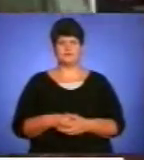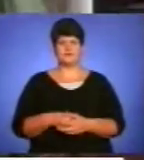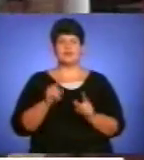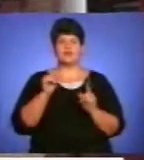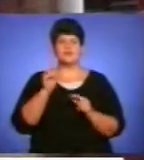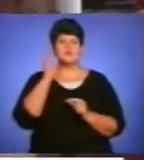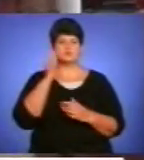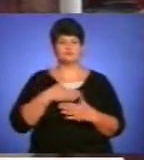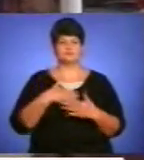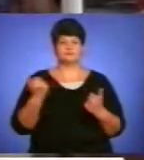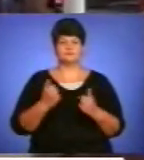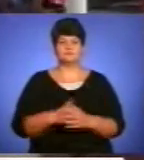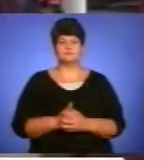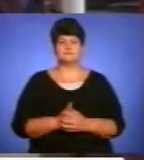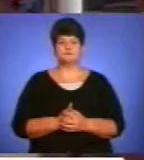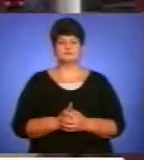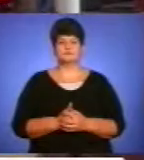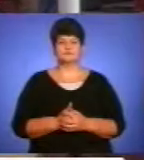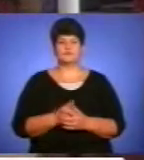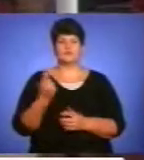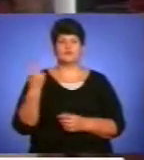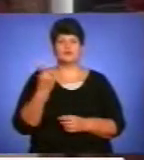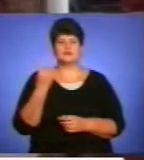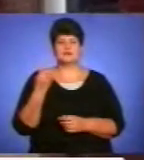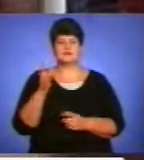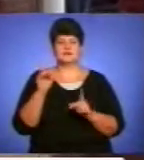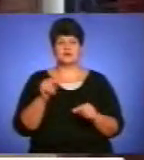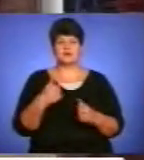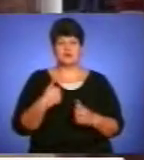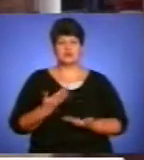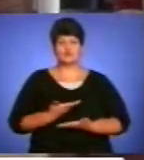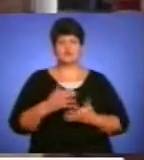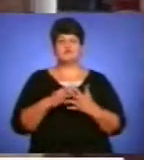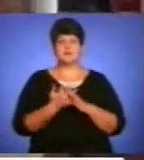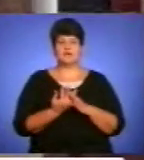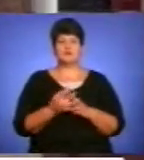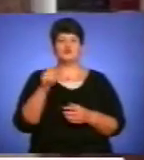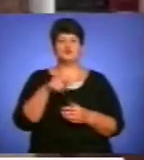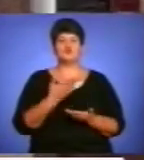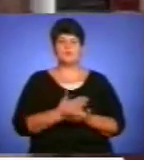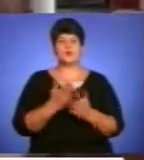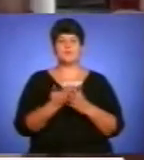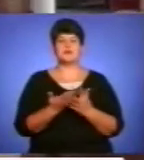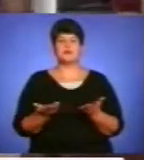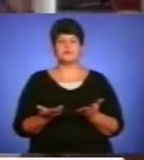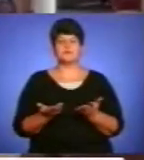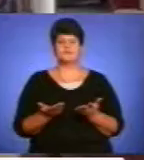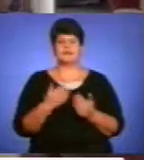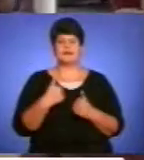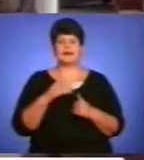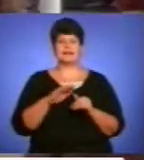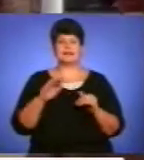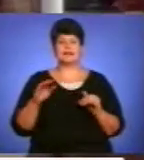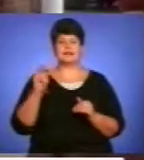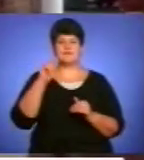слухати не хоче. Хоч би раз і не діхала, от я живу в селі. І що мені з того, я маю пільги? Я діти на вільні,